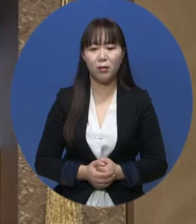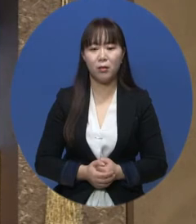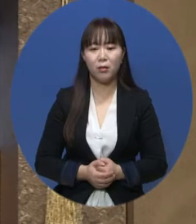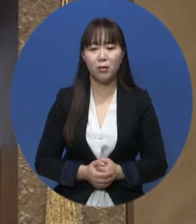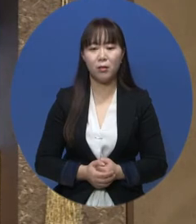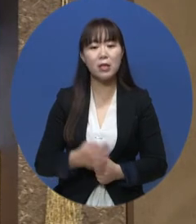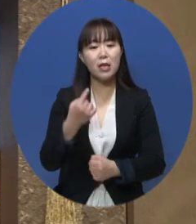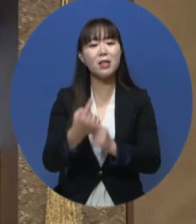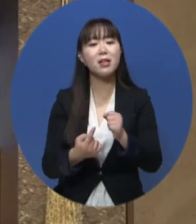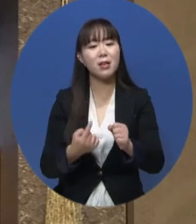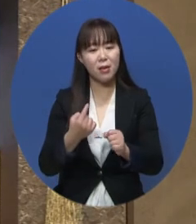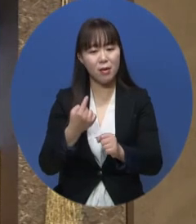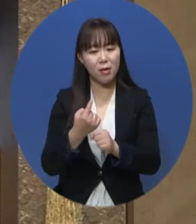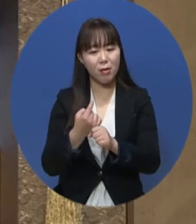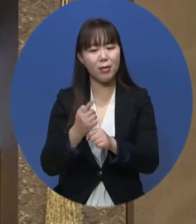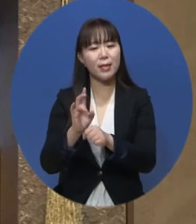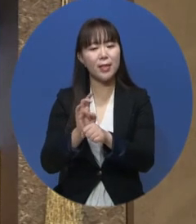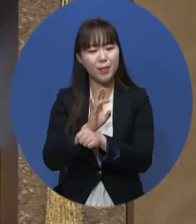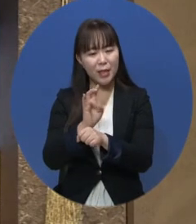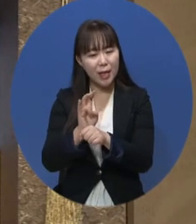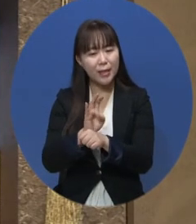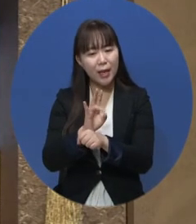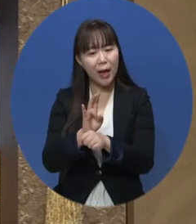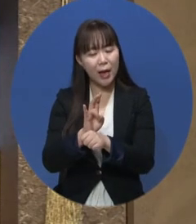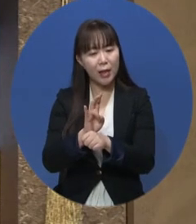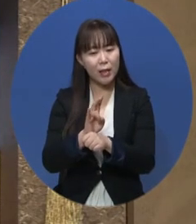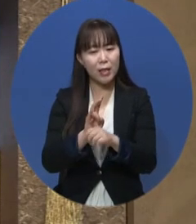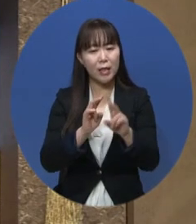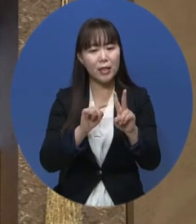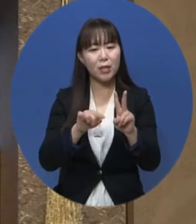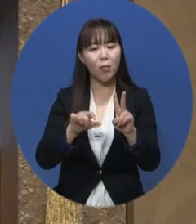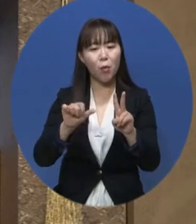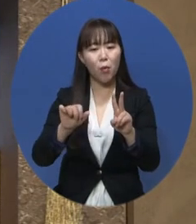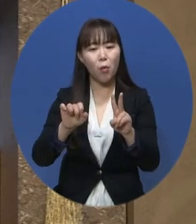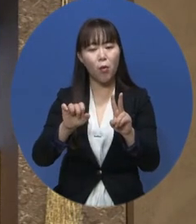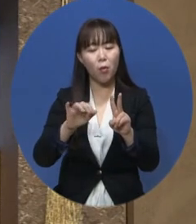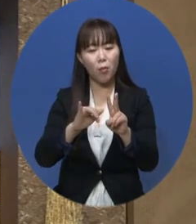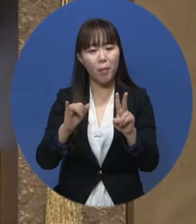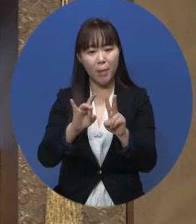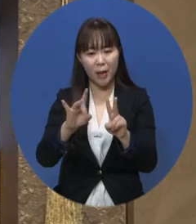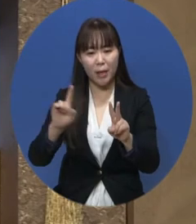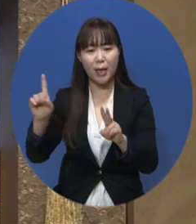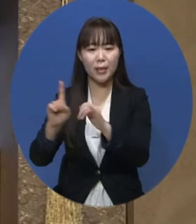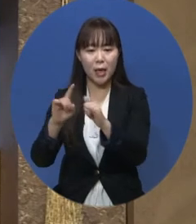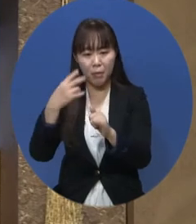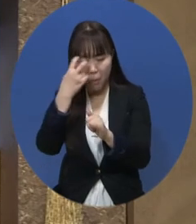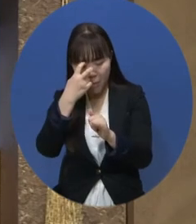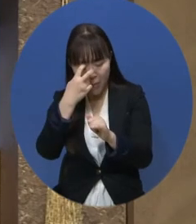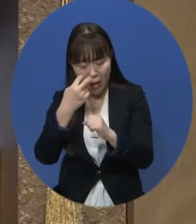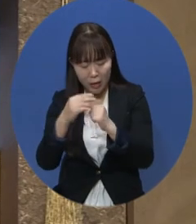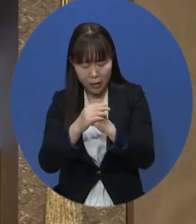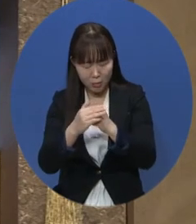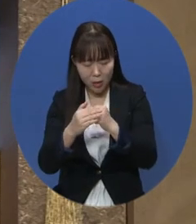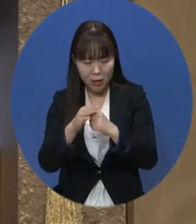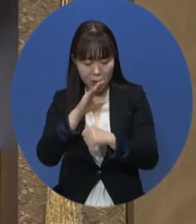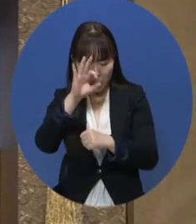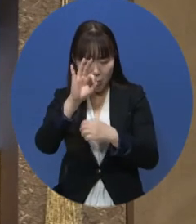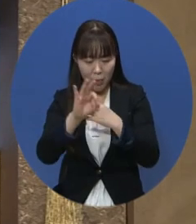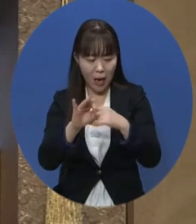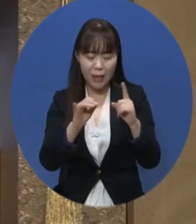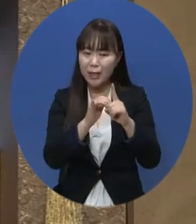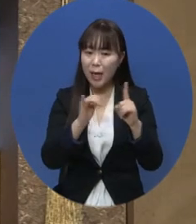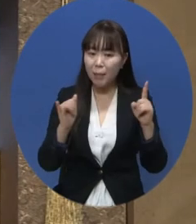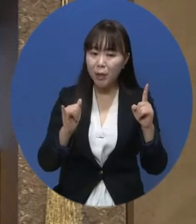1년 365일 24시간을 2.5명당 1명이 보니까 실질적으로는 네. 요양보호사